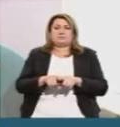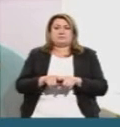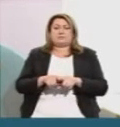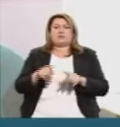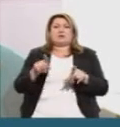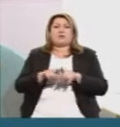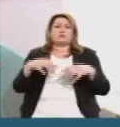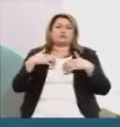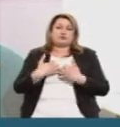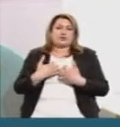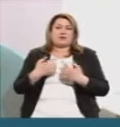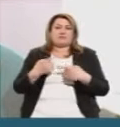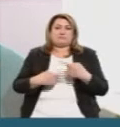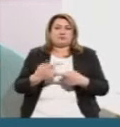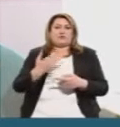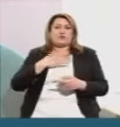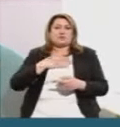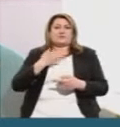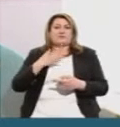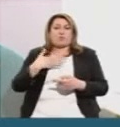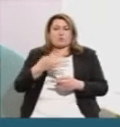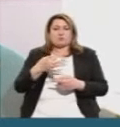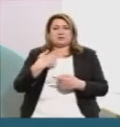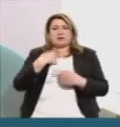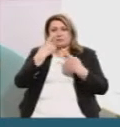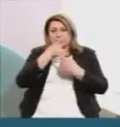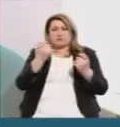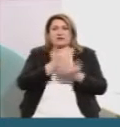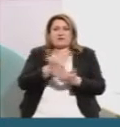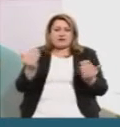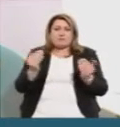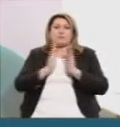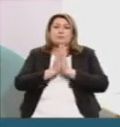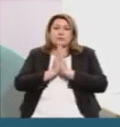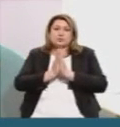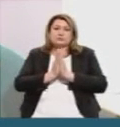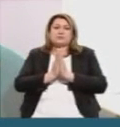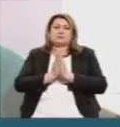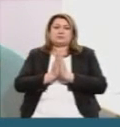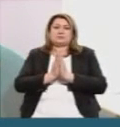такого печального последствия и в нашей области, я обращаюсь к вам с просьбой